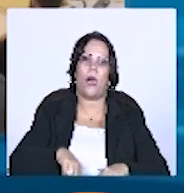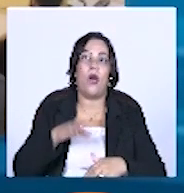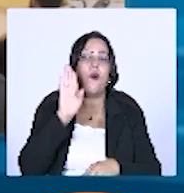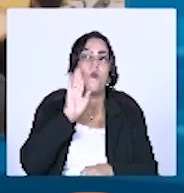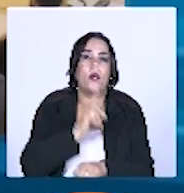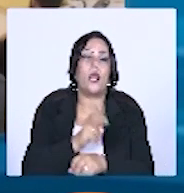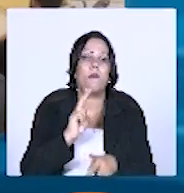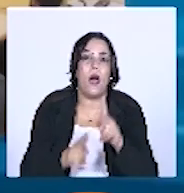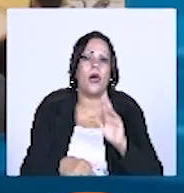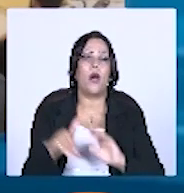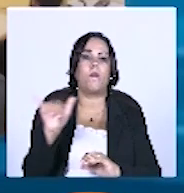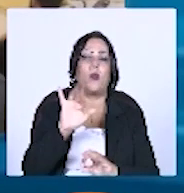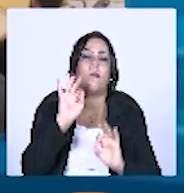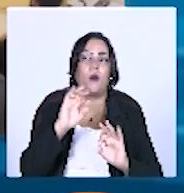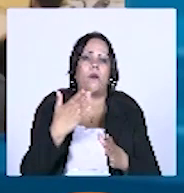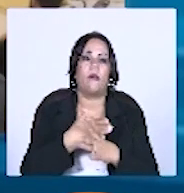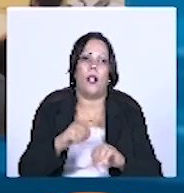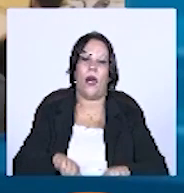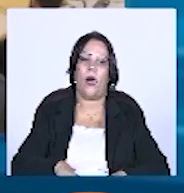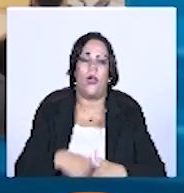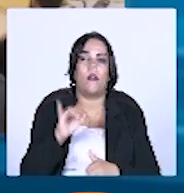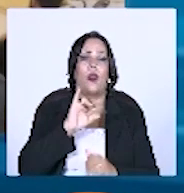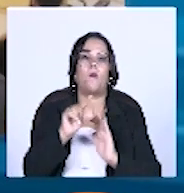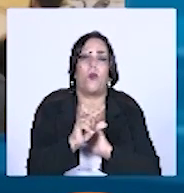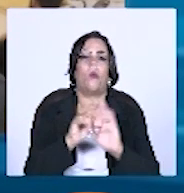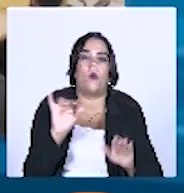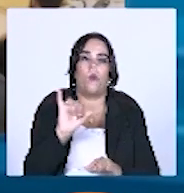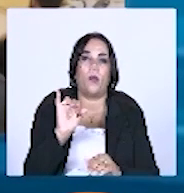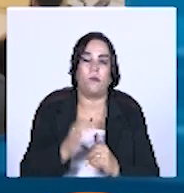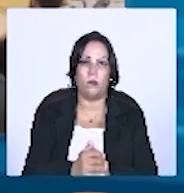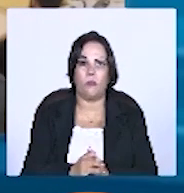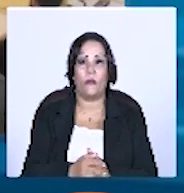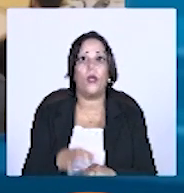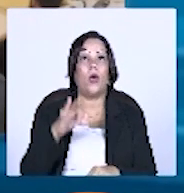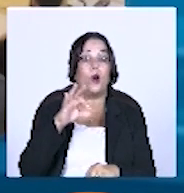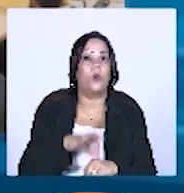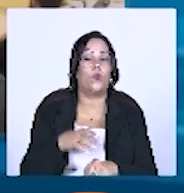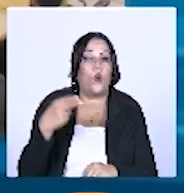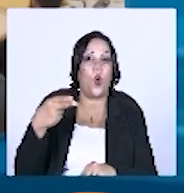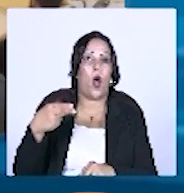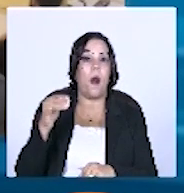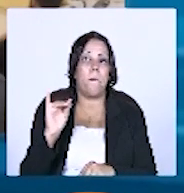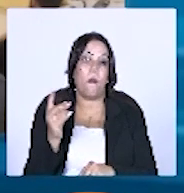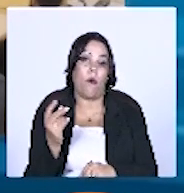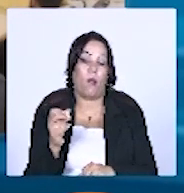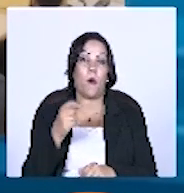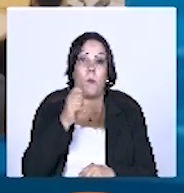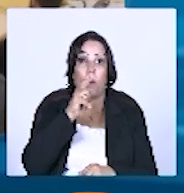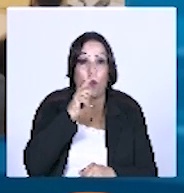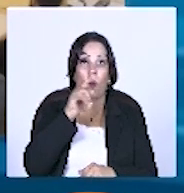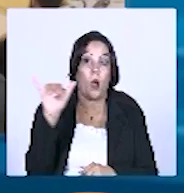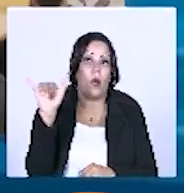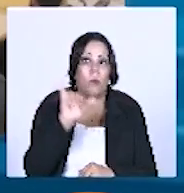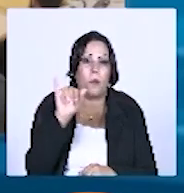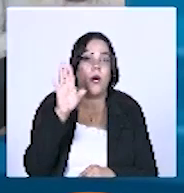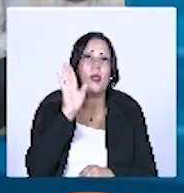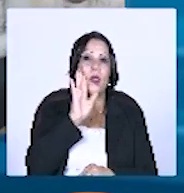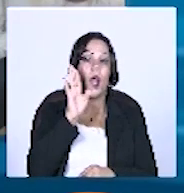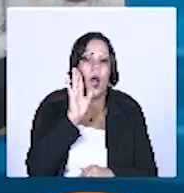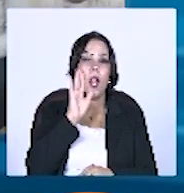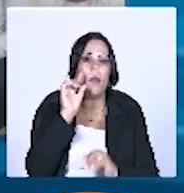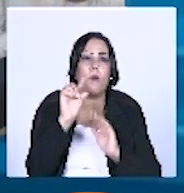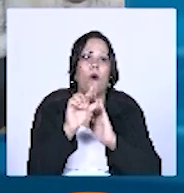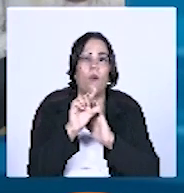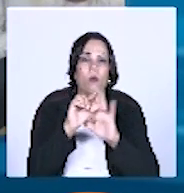في الحياه دي مساله مهمه الدكتور عمرو الورداني اشار الى مساله ان التعليم ده